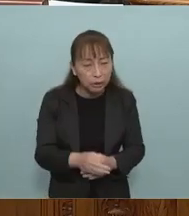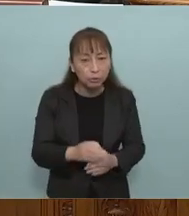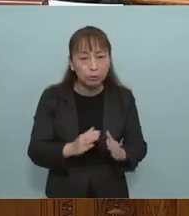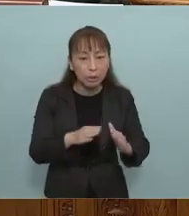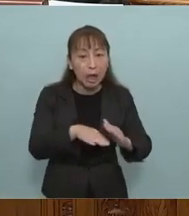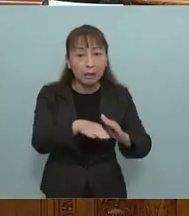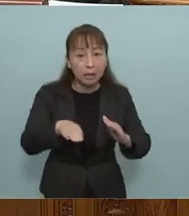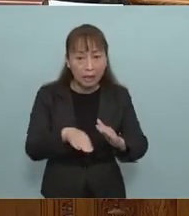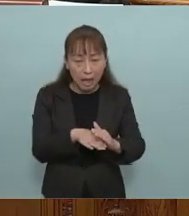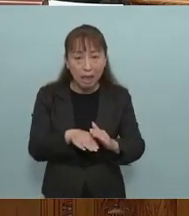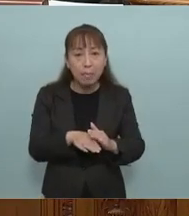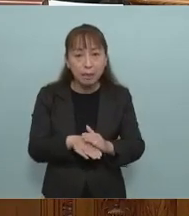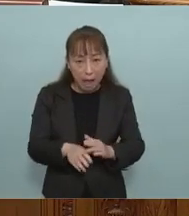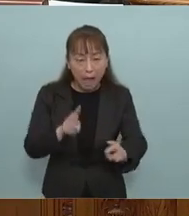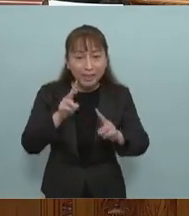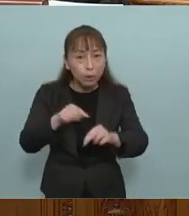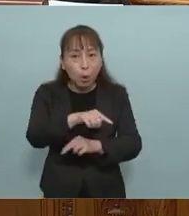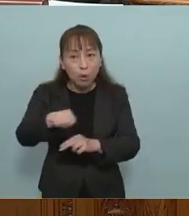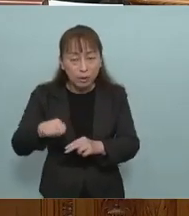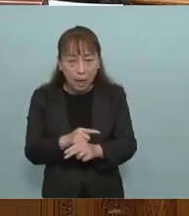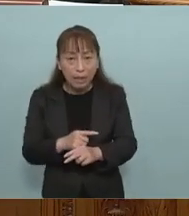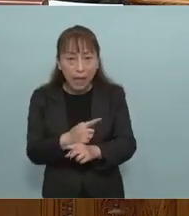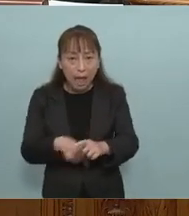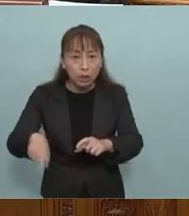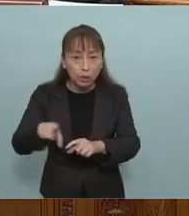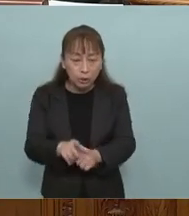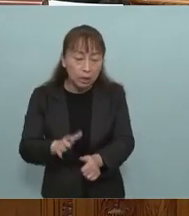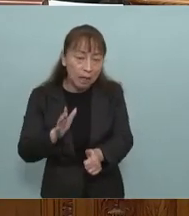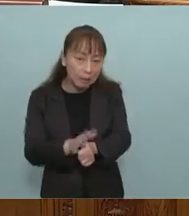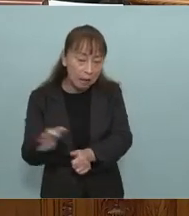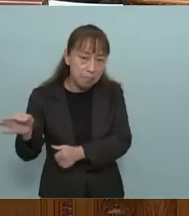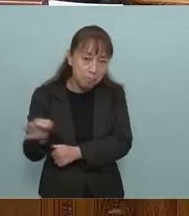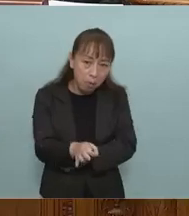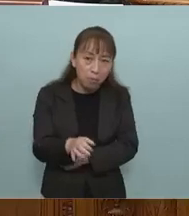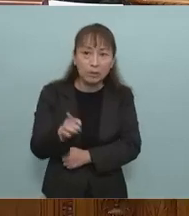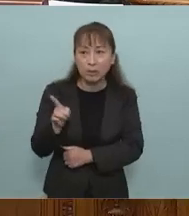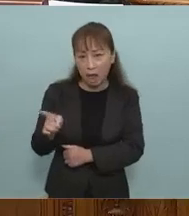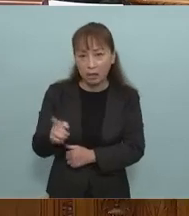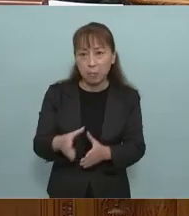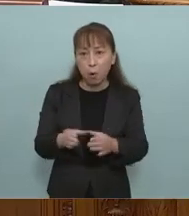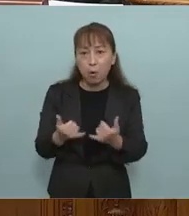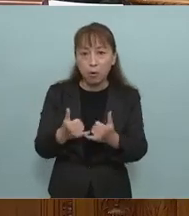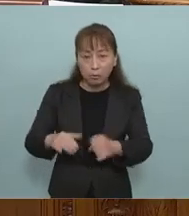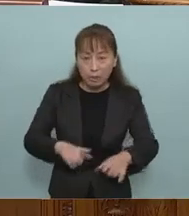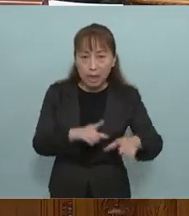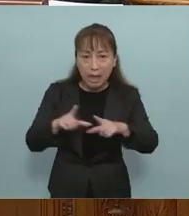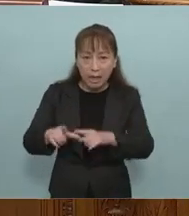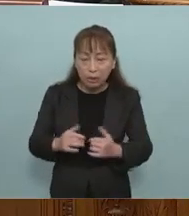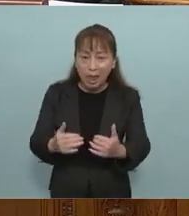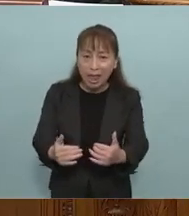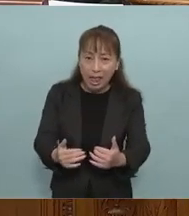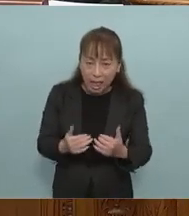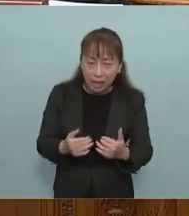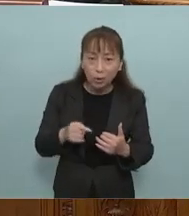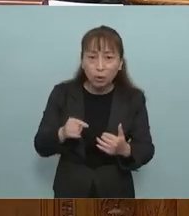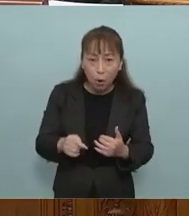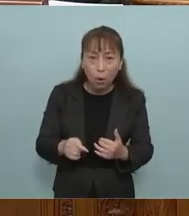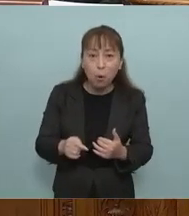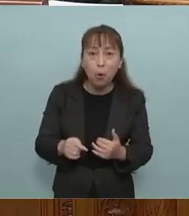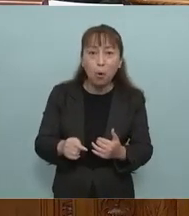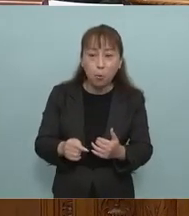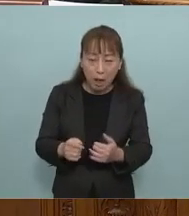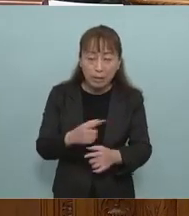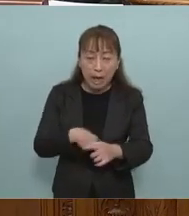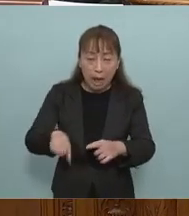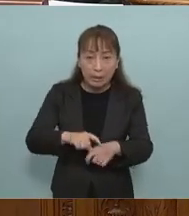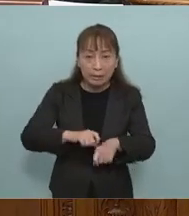影響の大きい事業者への追加支援策を実行しましたが、国民生活への影響はすでに広く及ん